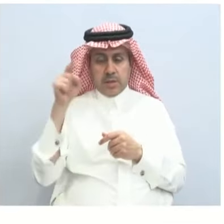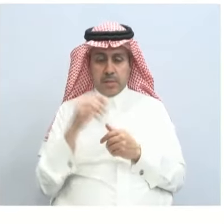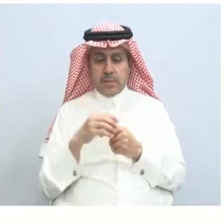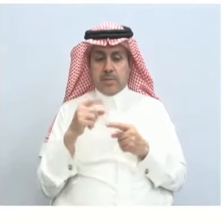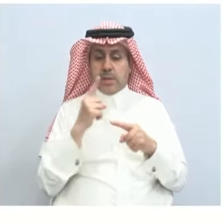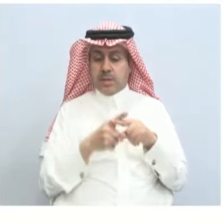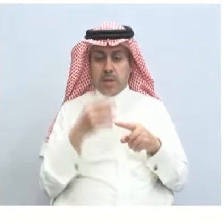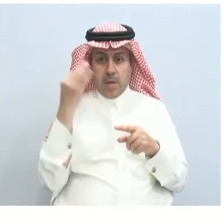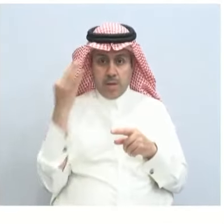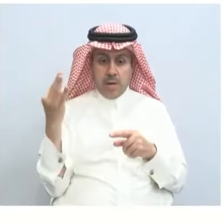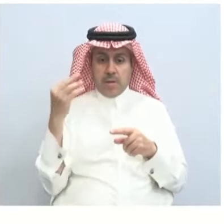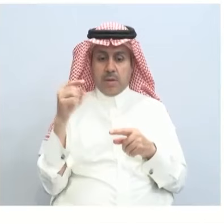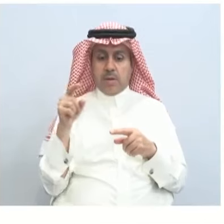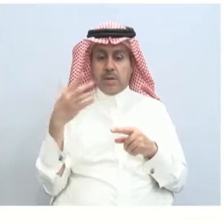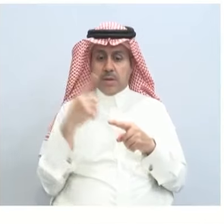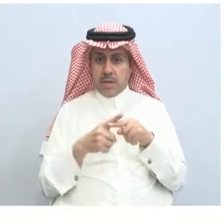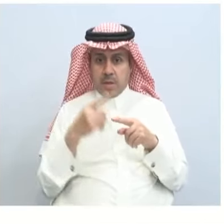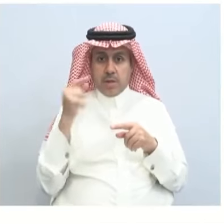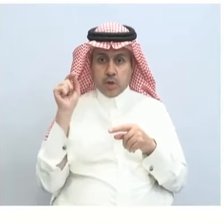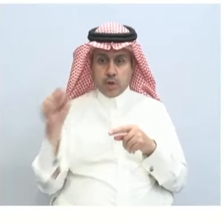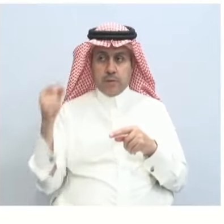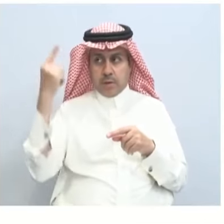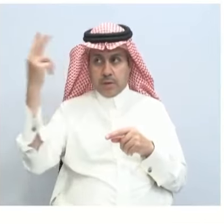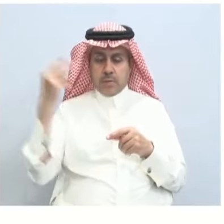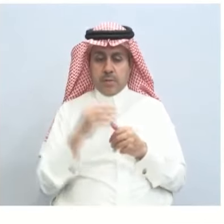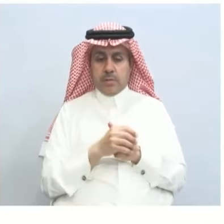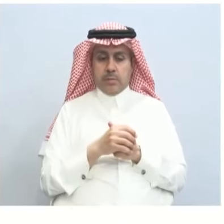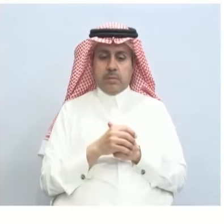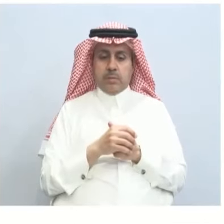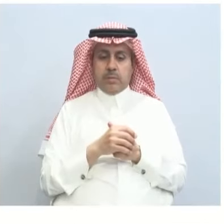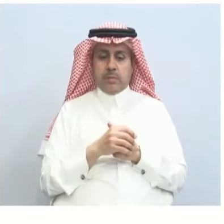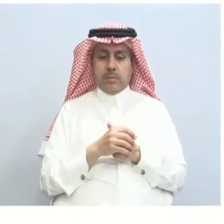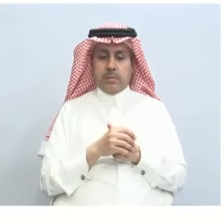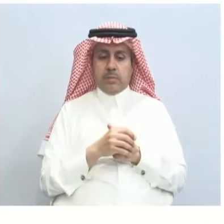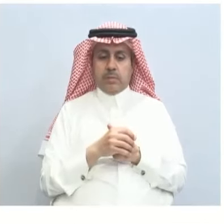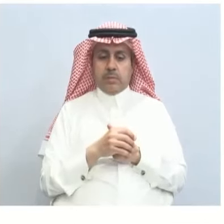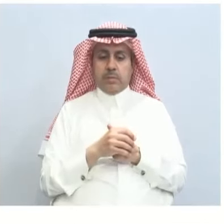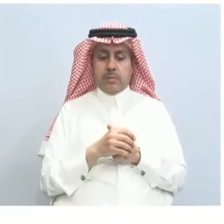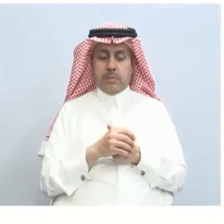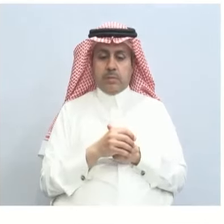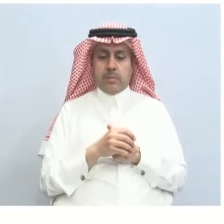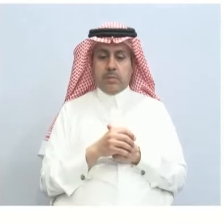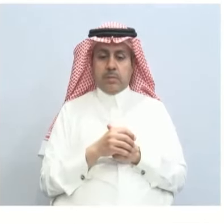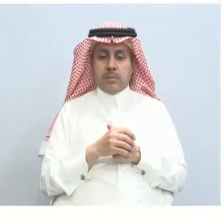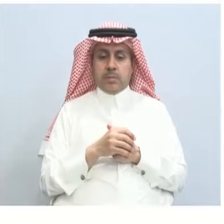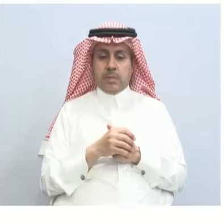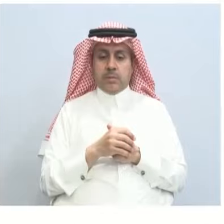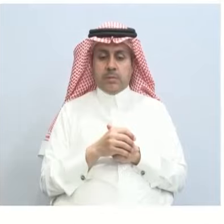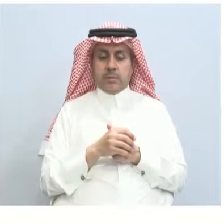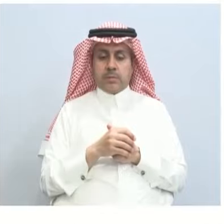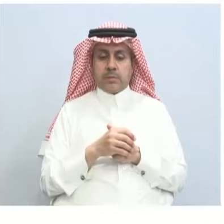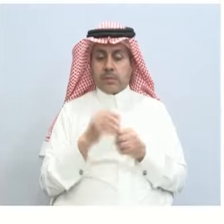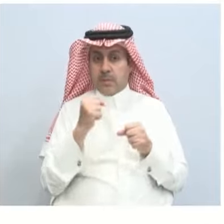ئ 3 تربيع ئ ص0 تربيع طبعا سالب ا بين قوسين بهذه الصوره طبعا ممكن